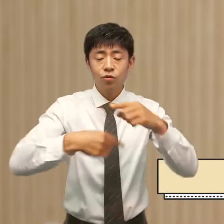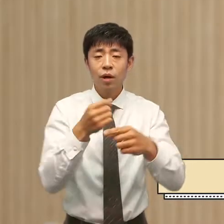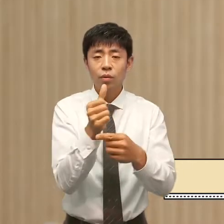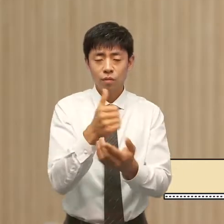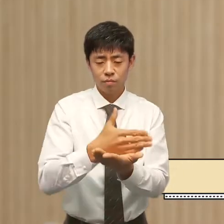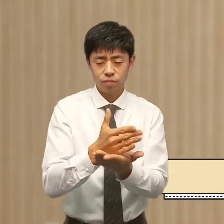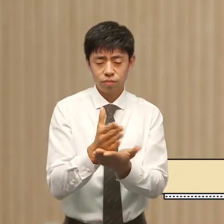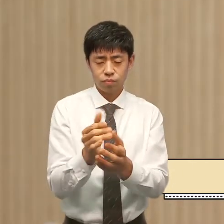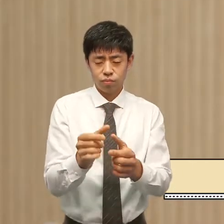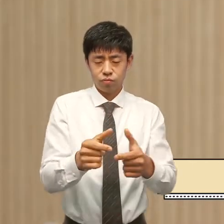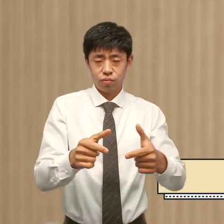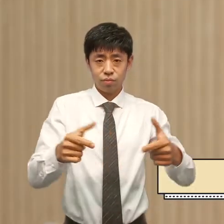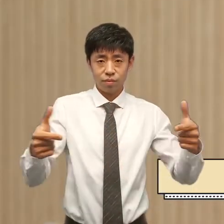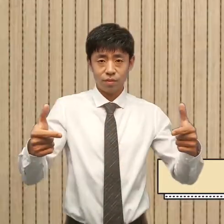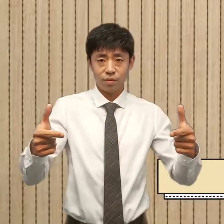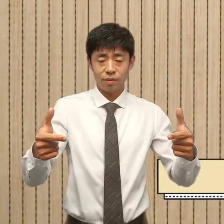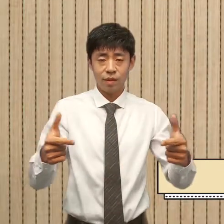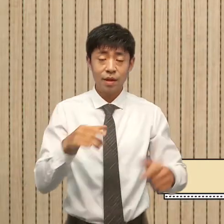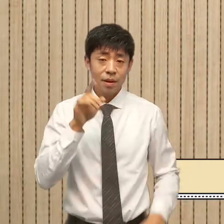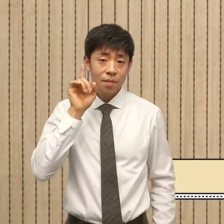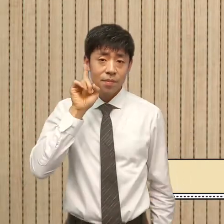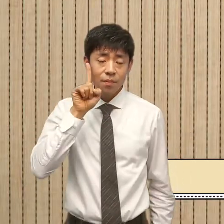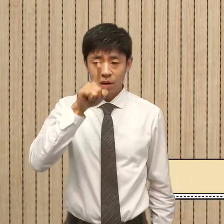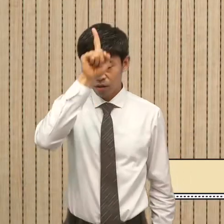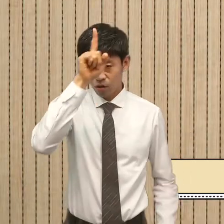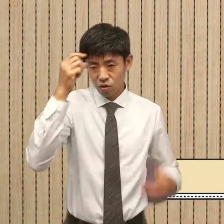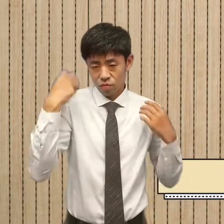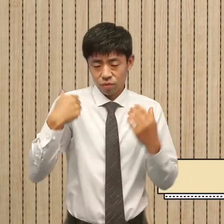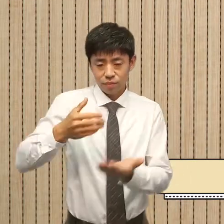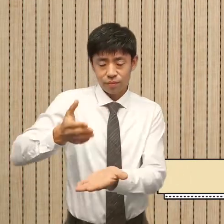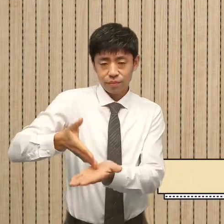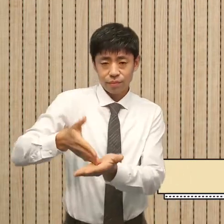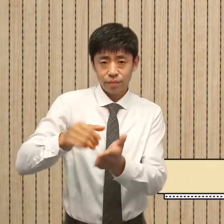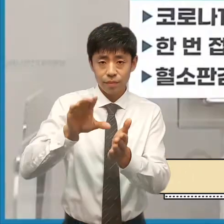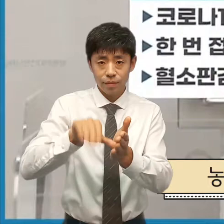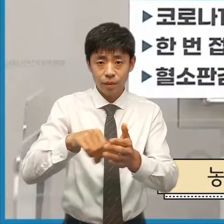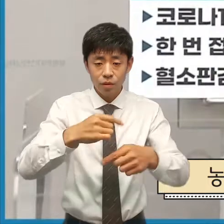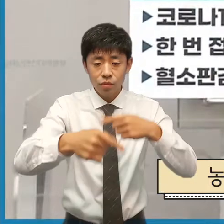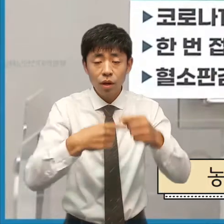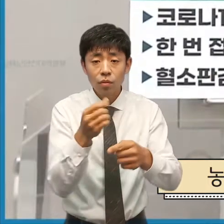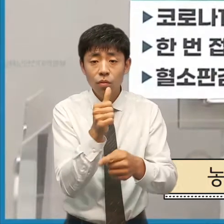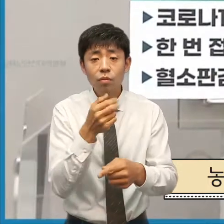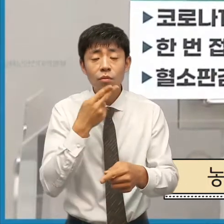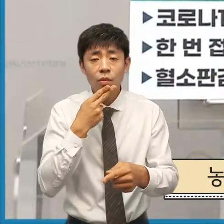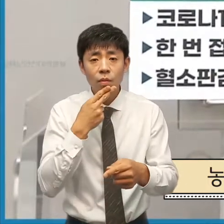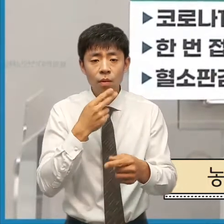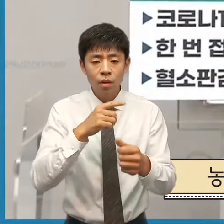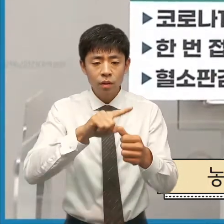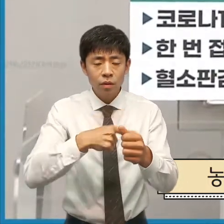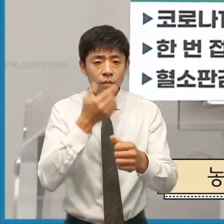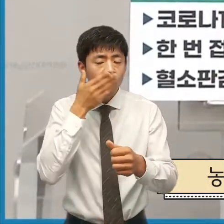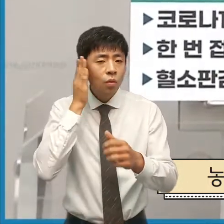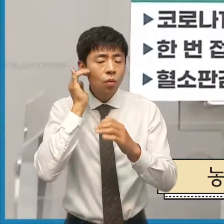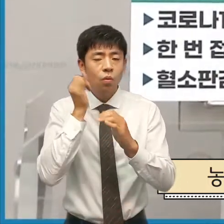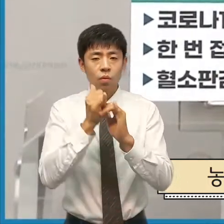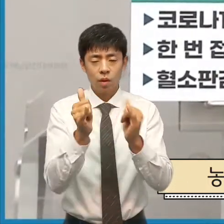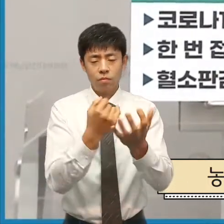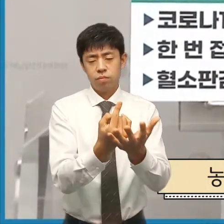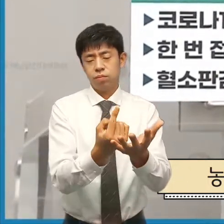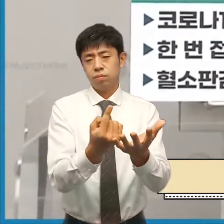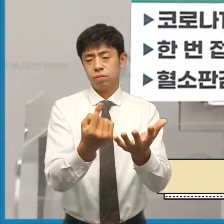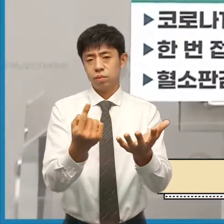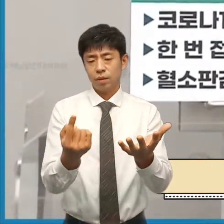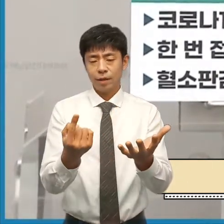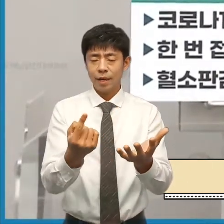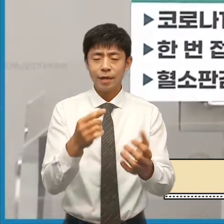통역의 영역들이 많이 확장되었거든요. 매일매일 실시간으로 정보 브리핑, 농인분들이 이제 소외되는 것들이 이제 부각이 되다